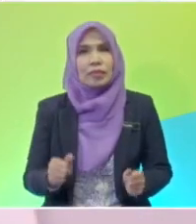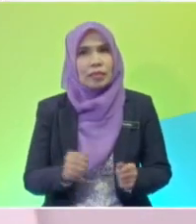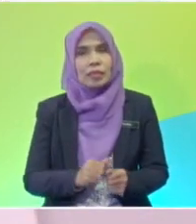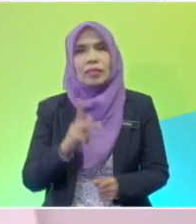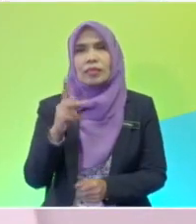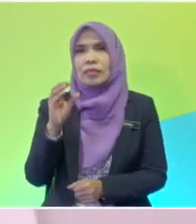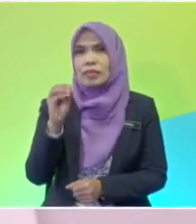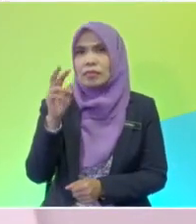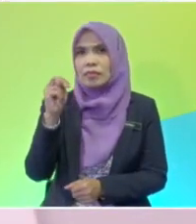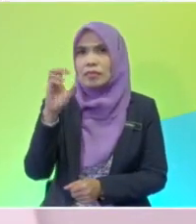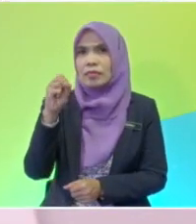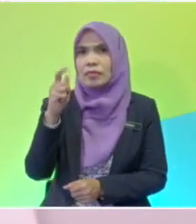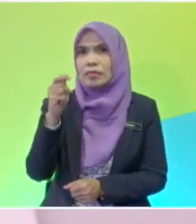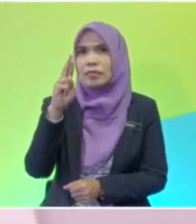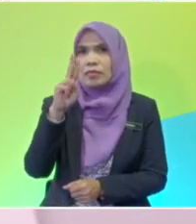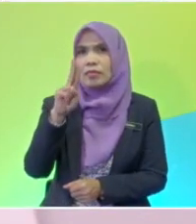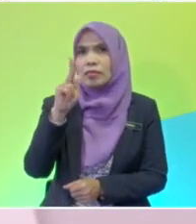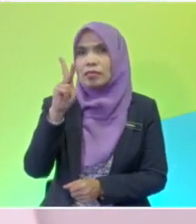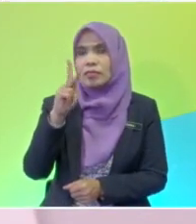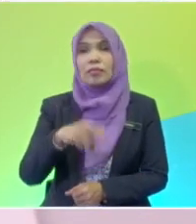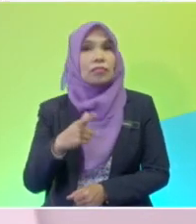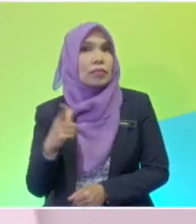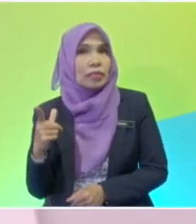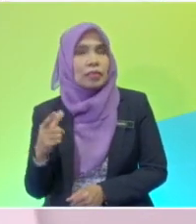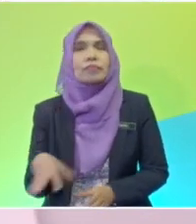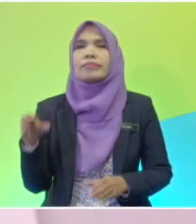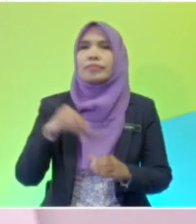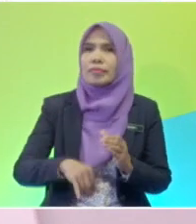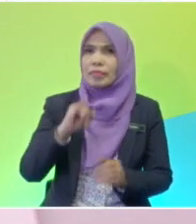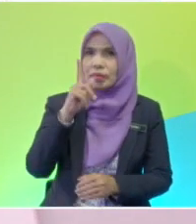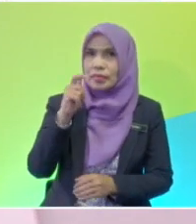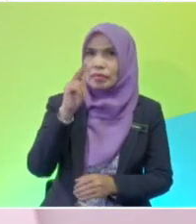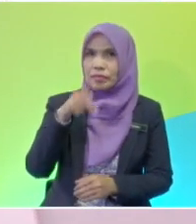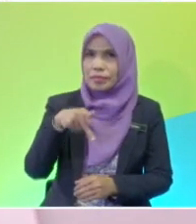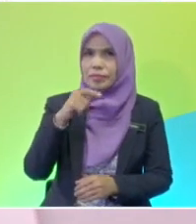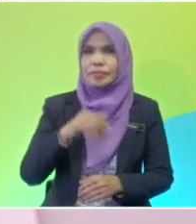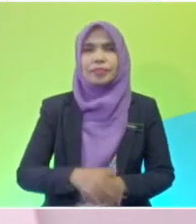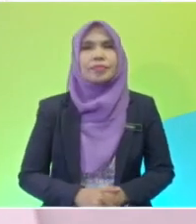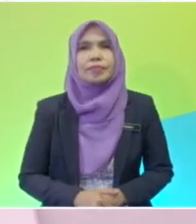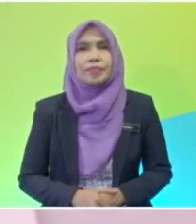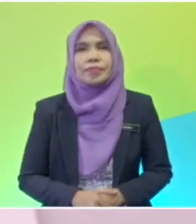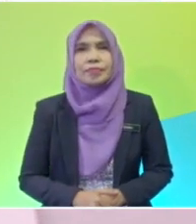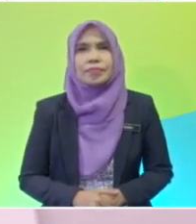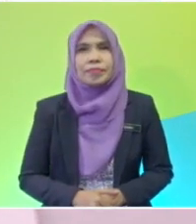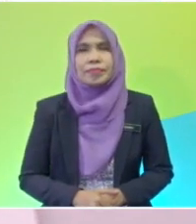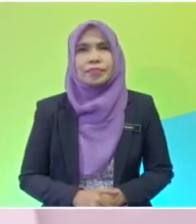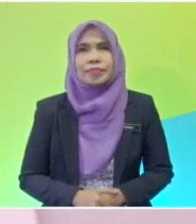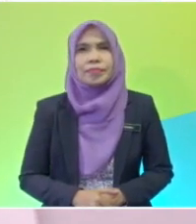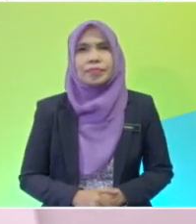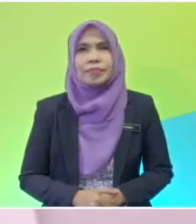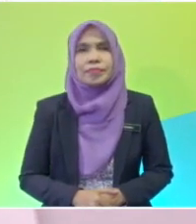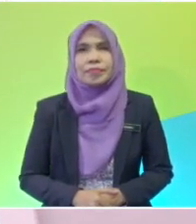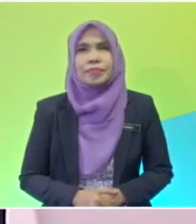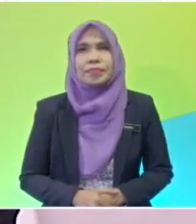macam eh kenapa negative kalau yang lain tuh kalau dapat mereka tinggi Ah Bagus ya untuk ketika negara bukan kelebihan